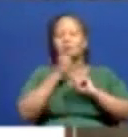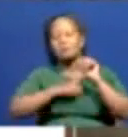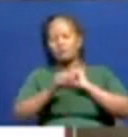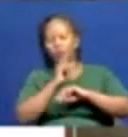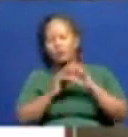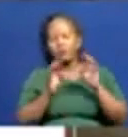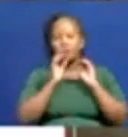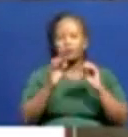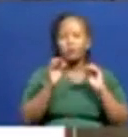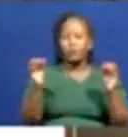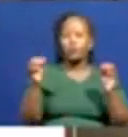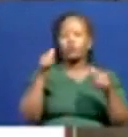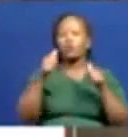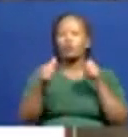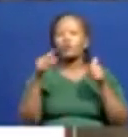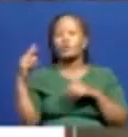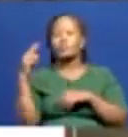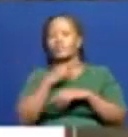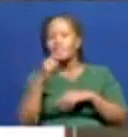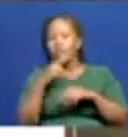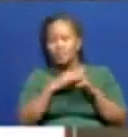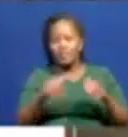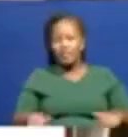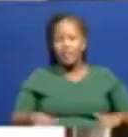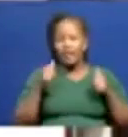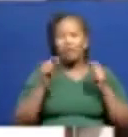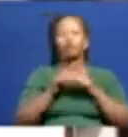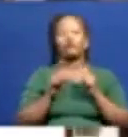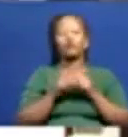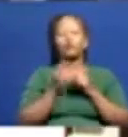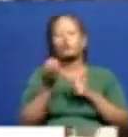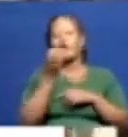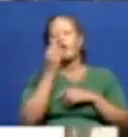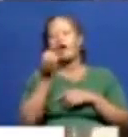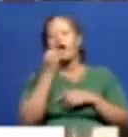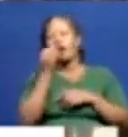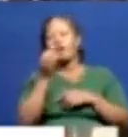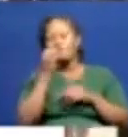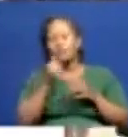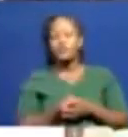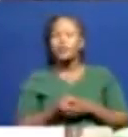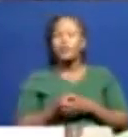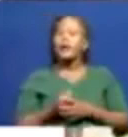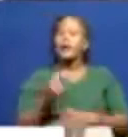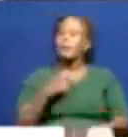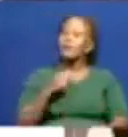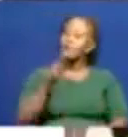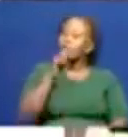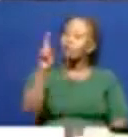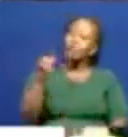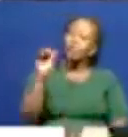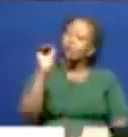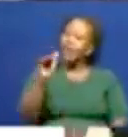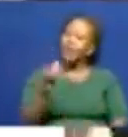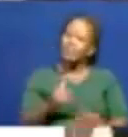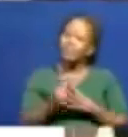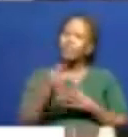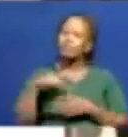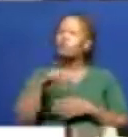mazingira bali pia ni tishio kwa usalama wa chakula. Mimi nauliza, tutakula